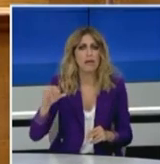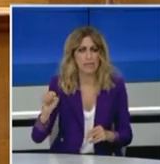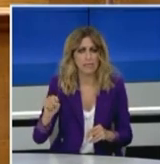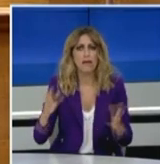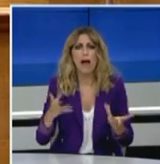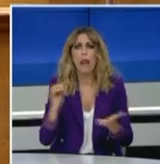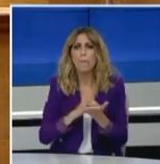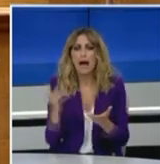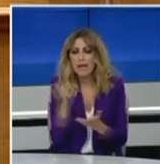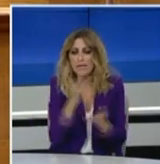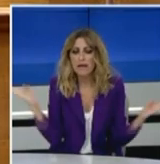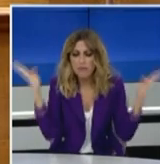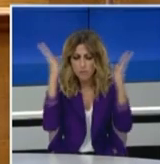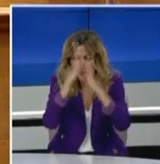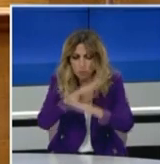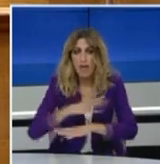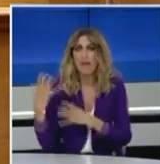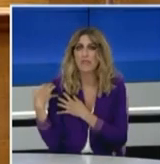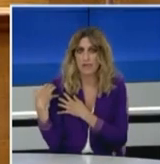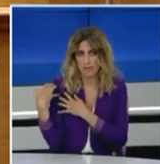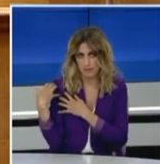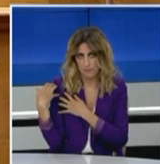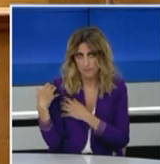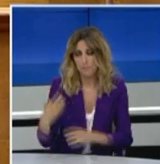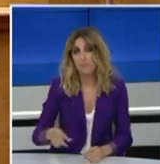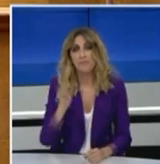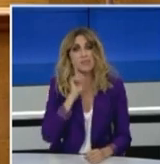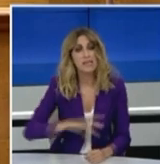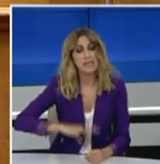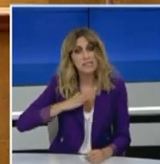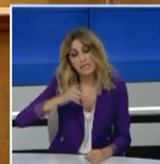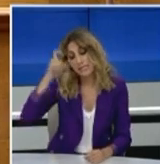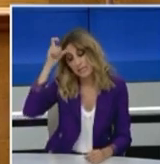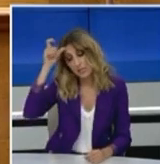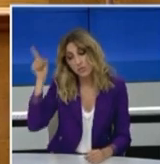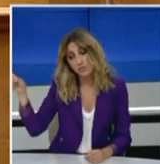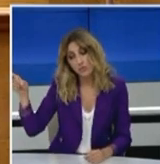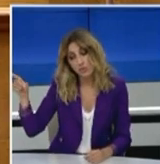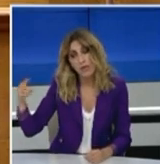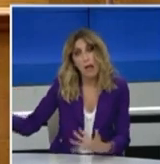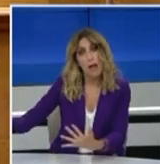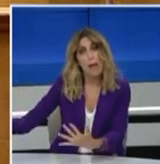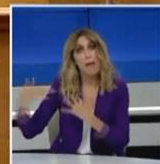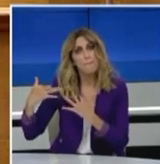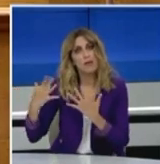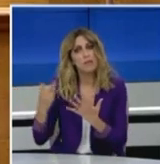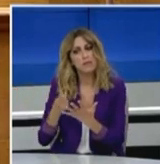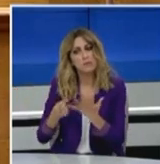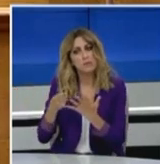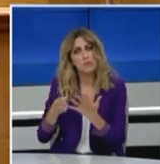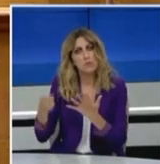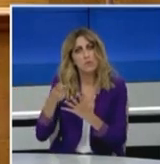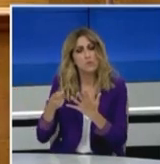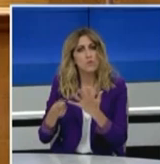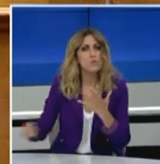επικίνδυνες εξελίξεις με την άφτεξη της Τουρκίας επιβεβαιώνουν ότι η τουρκική επιθετικότητα κλιμακώνεται βήμα το